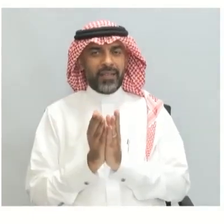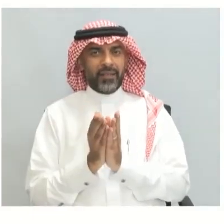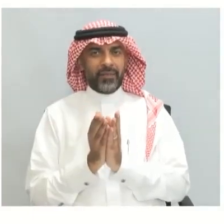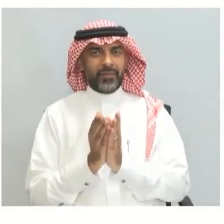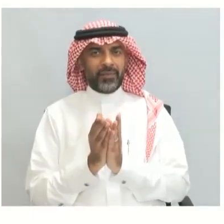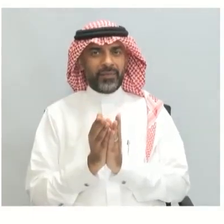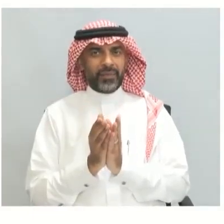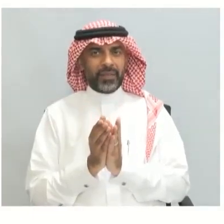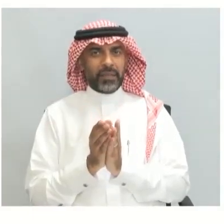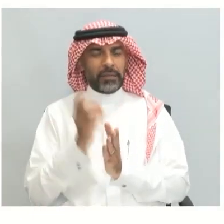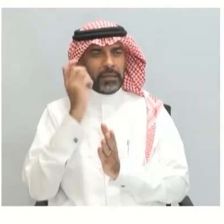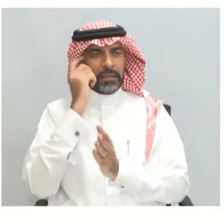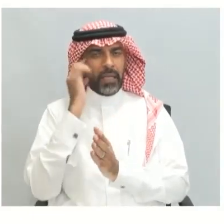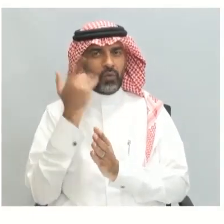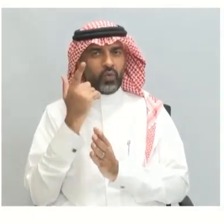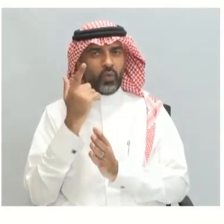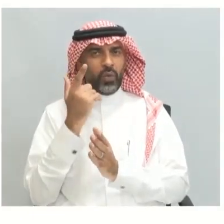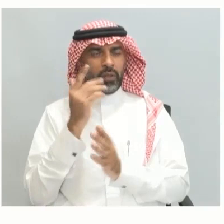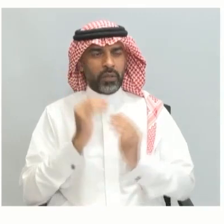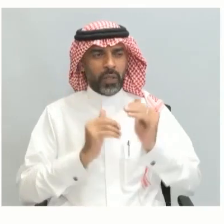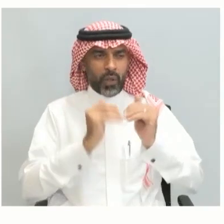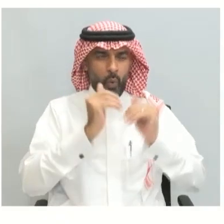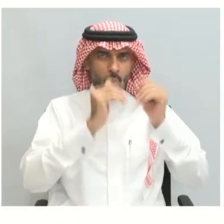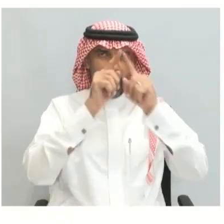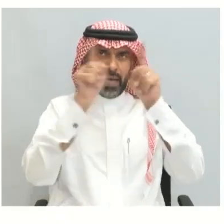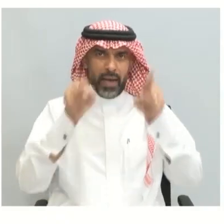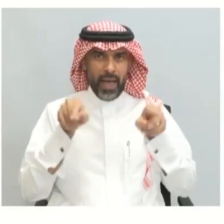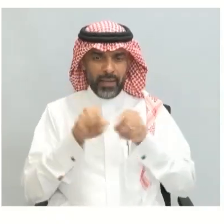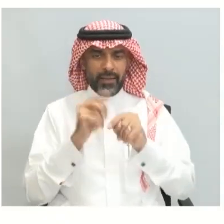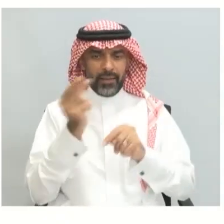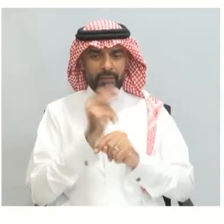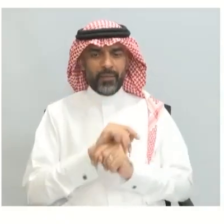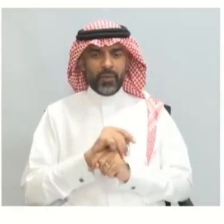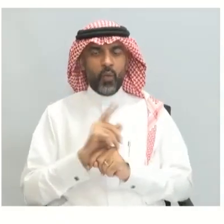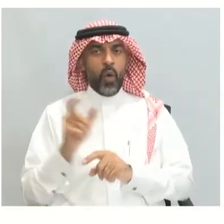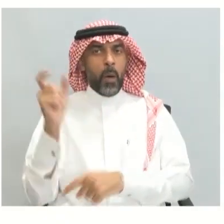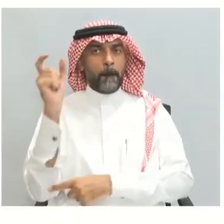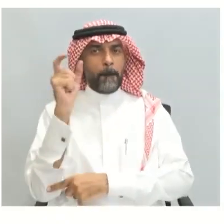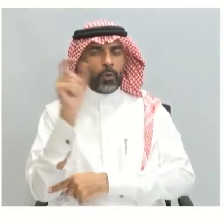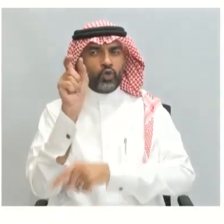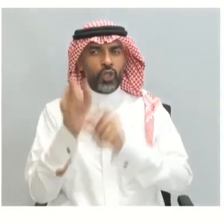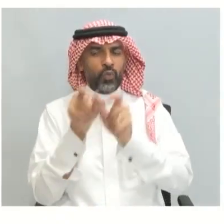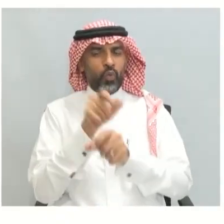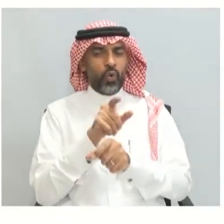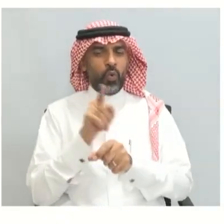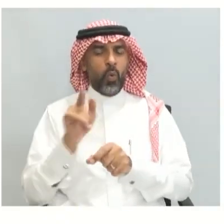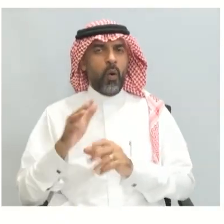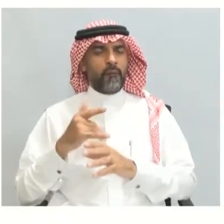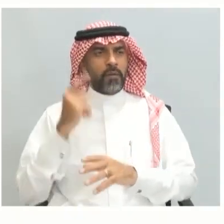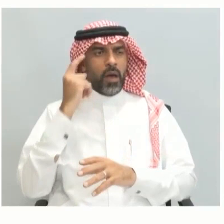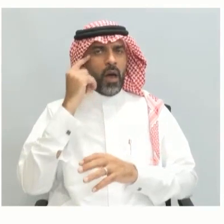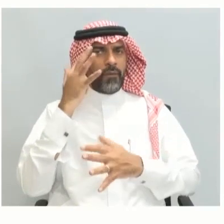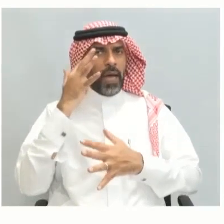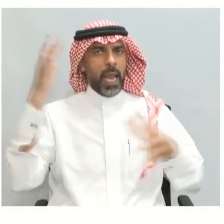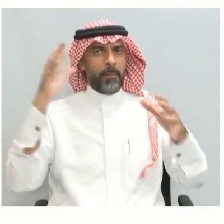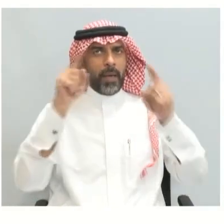الطلاب نتعرف على تطور الخرائط والمسلمون واثرهم في تقدم علم